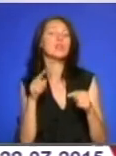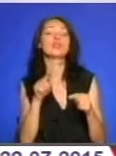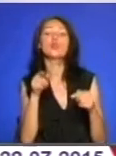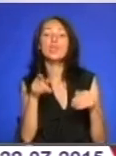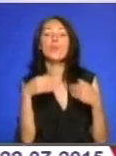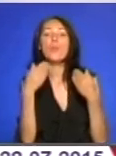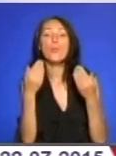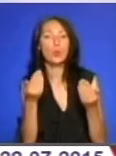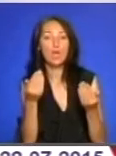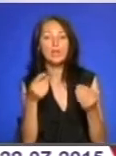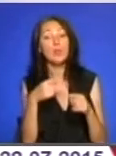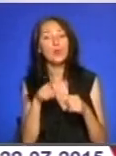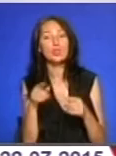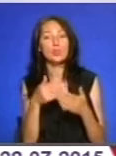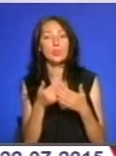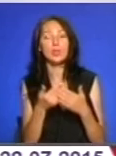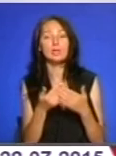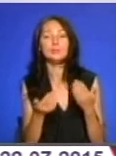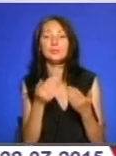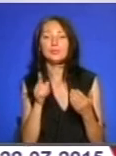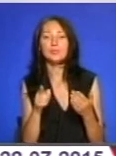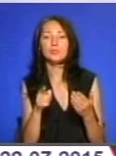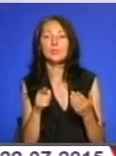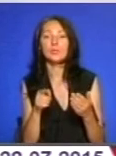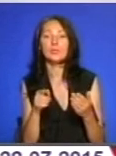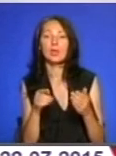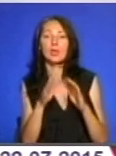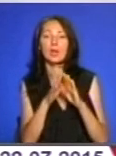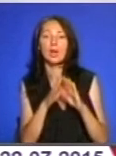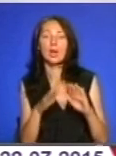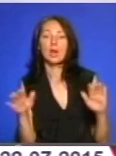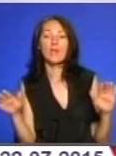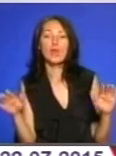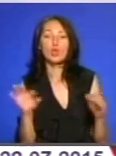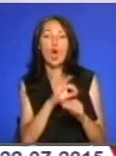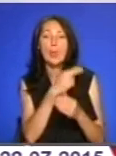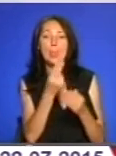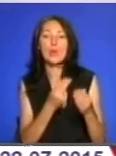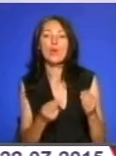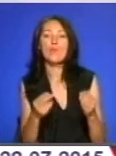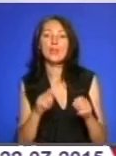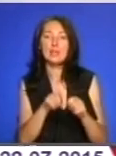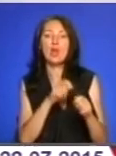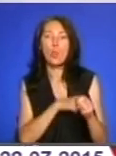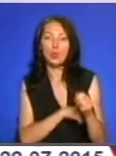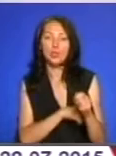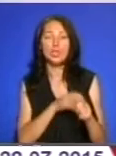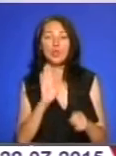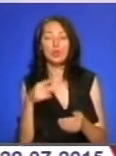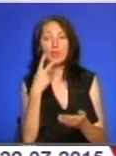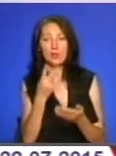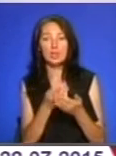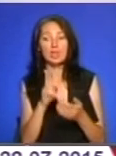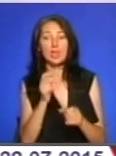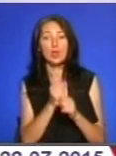подати по-іншому, там, наприклад, якщо ту саму верету намалювати на олією на полотні, вона вже буде виглядати як